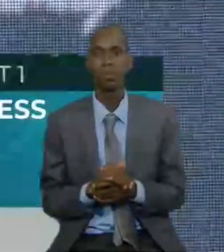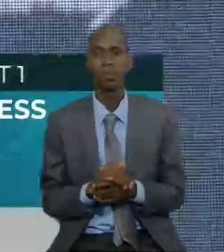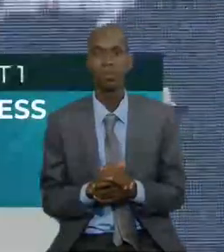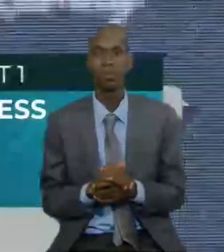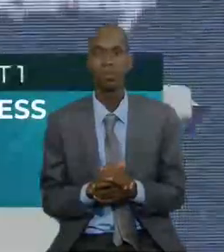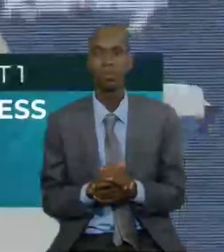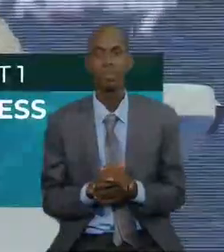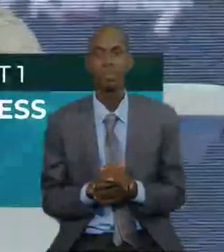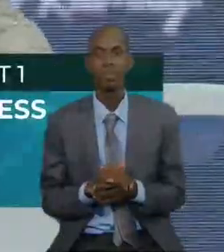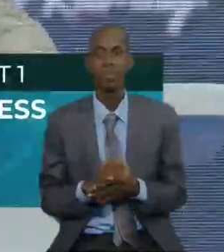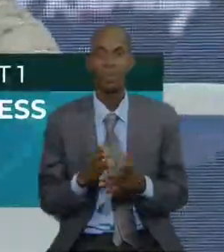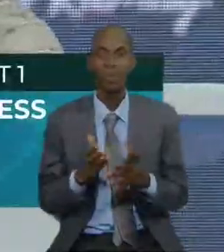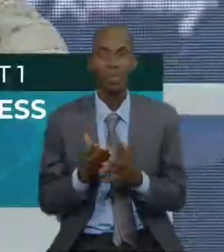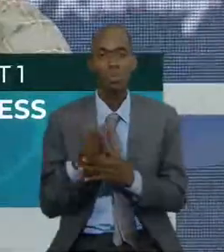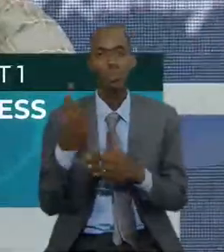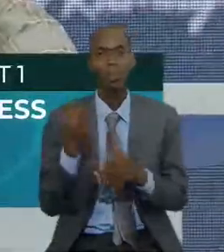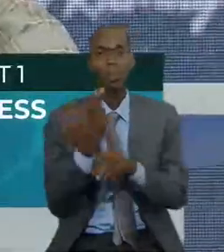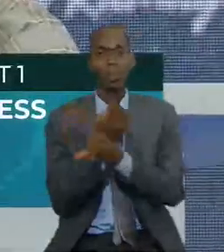grâce